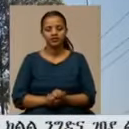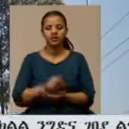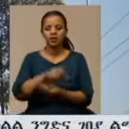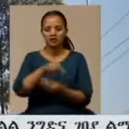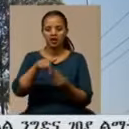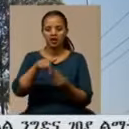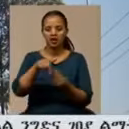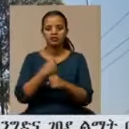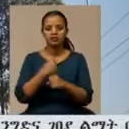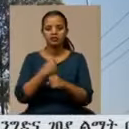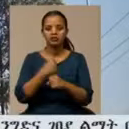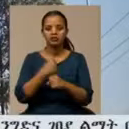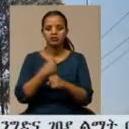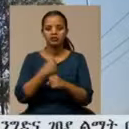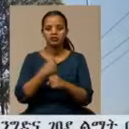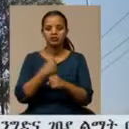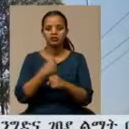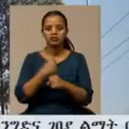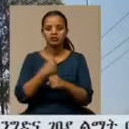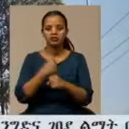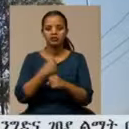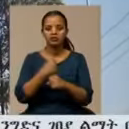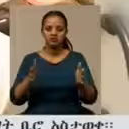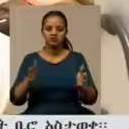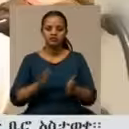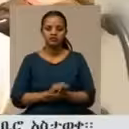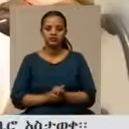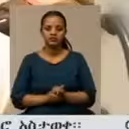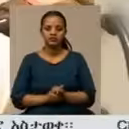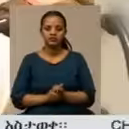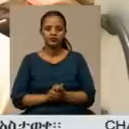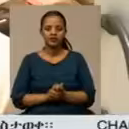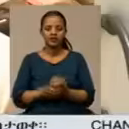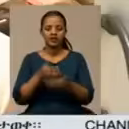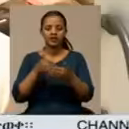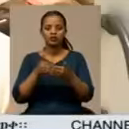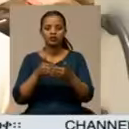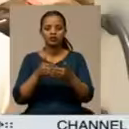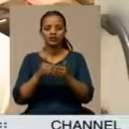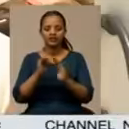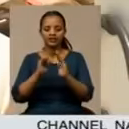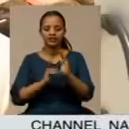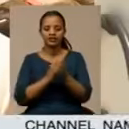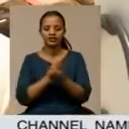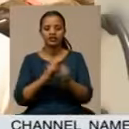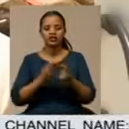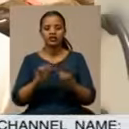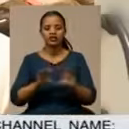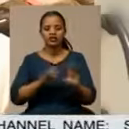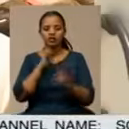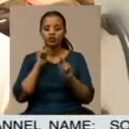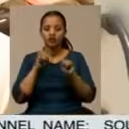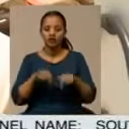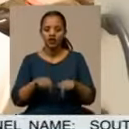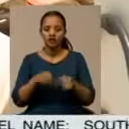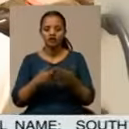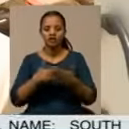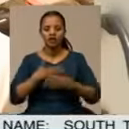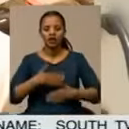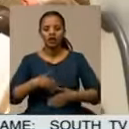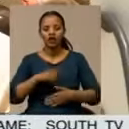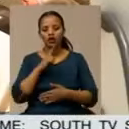በየአካባቢው እንዲሰሩ በማድረግ በማስፋፋት የአቅርቦት እጥረት እንዲፈታ ጥረት እየተደረገ ነው ያለው። የዛሬውም የዚህ አካል